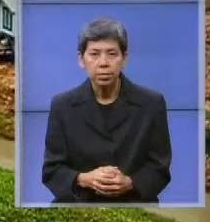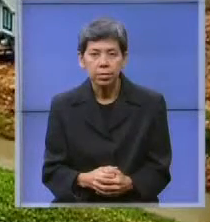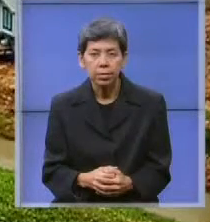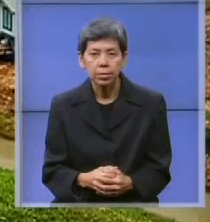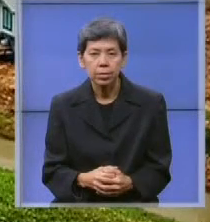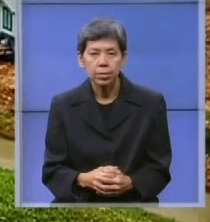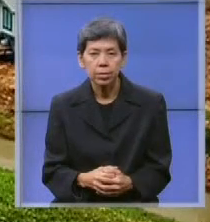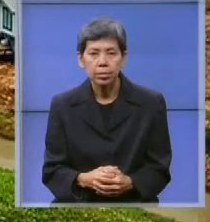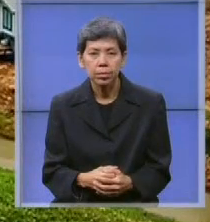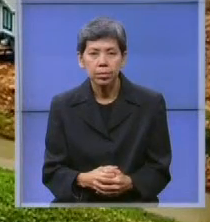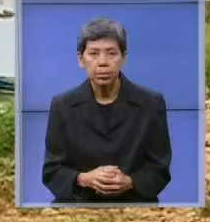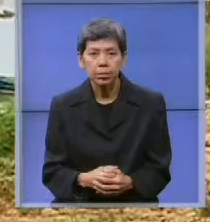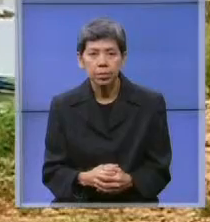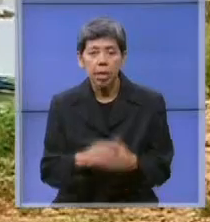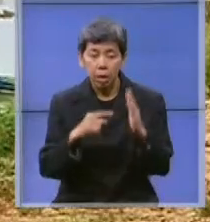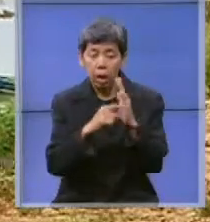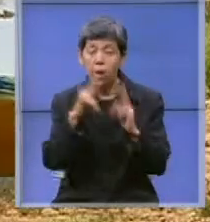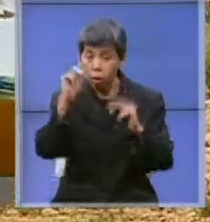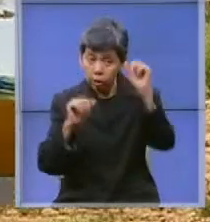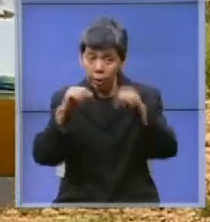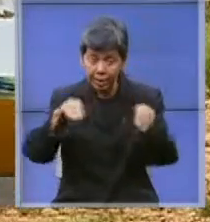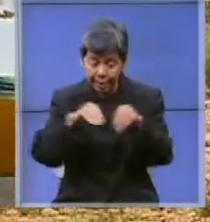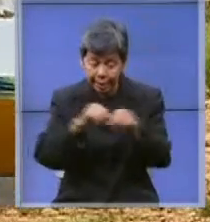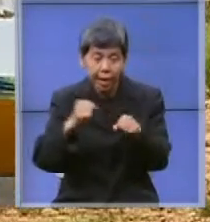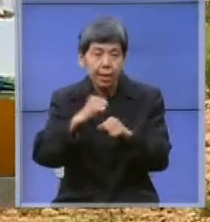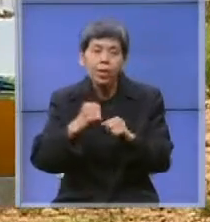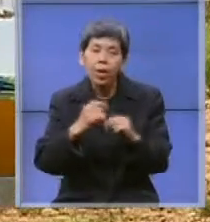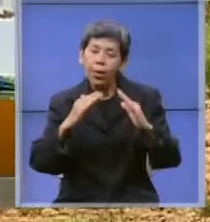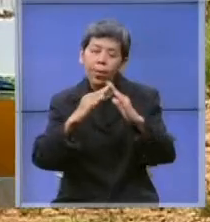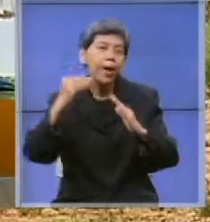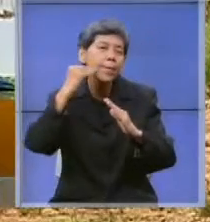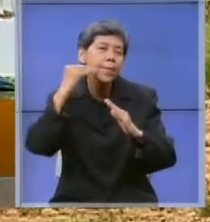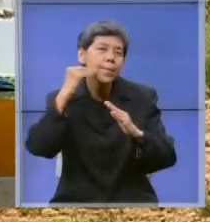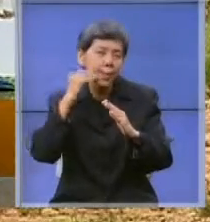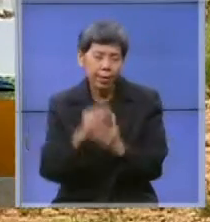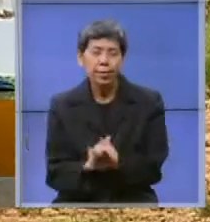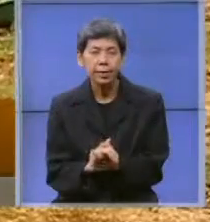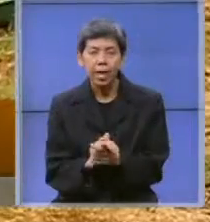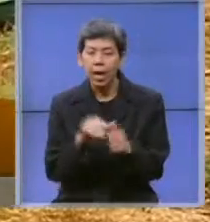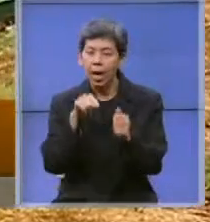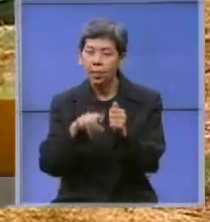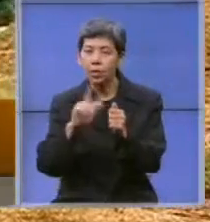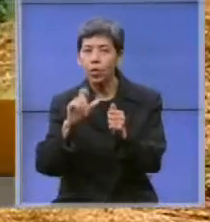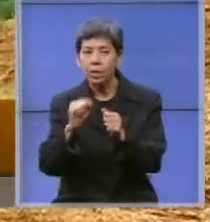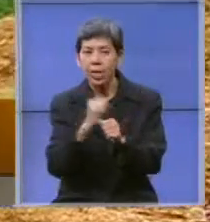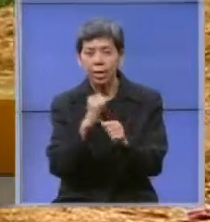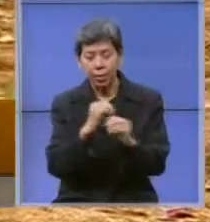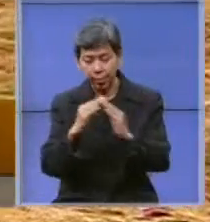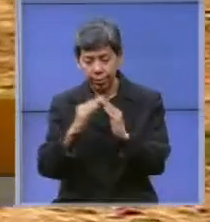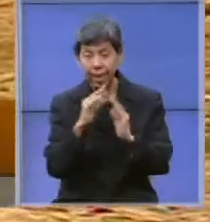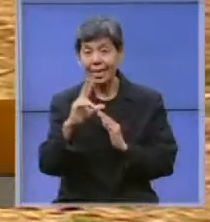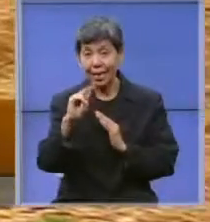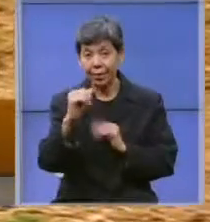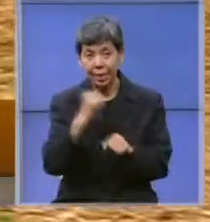ส่วนที่จังหวัดนครสวรรค์ชาวบ้านที่อยู่อาศัยในแพลำคลองบางเคียนตำบลบางเคียนอำเภอชุมแสงกว่า30หลังต้